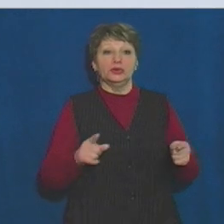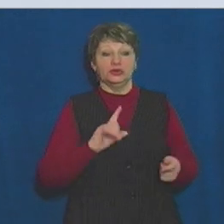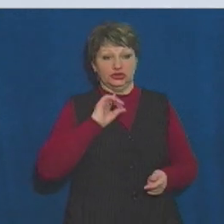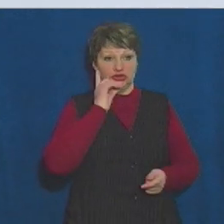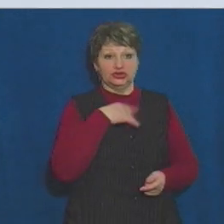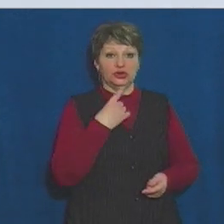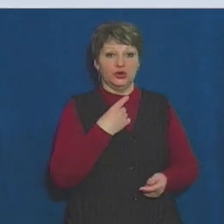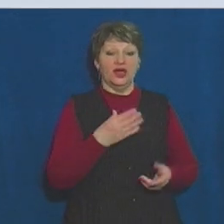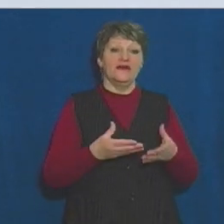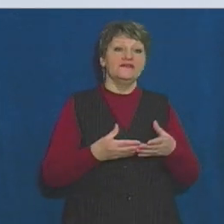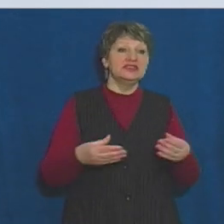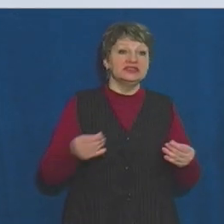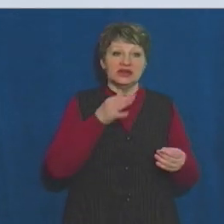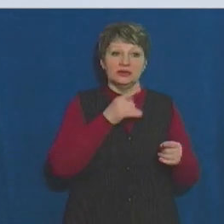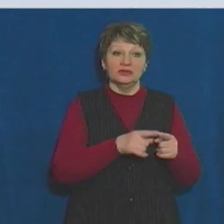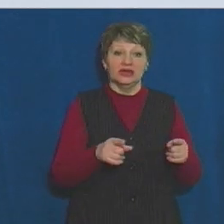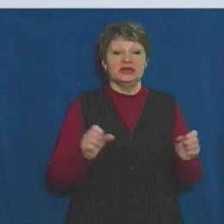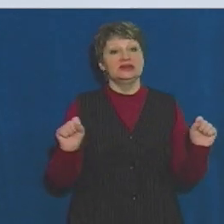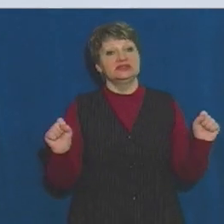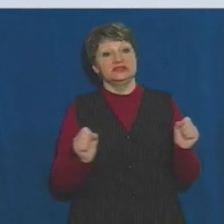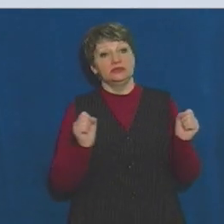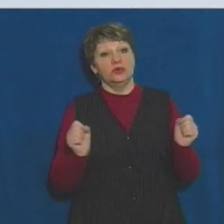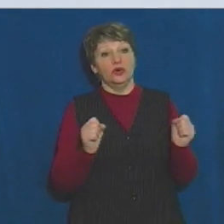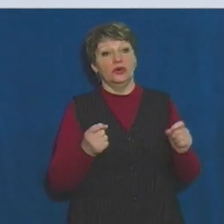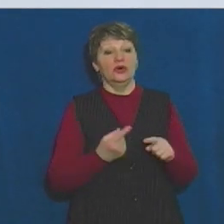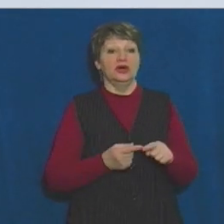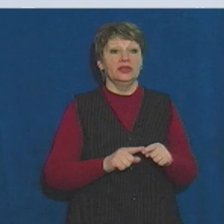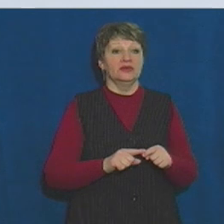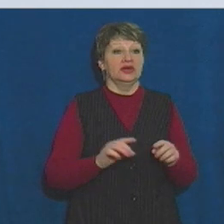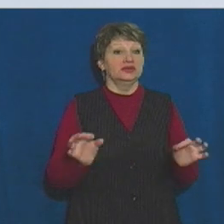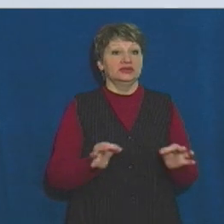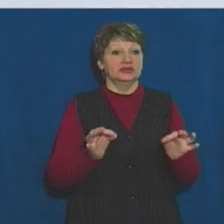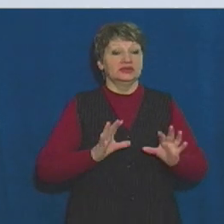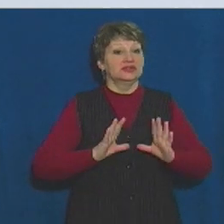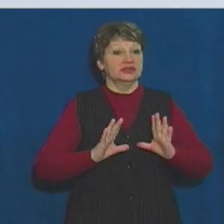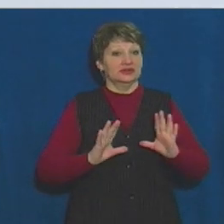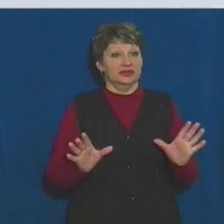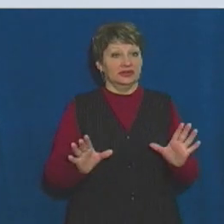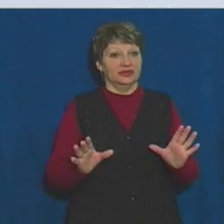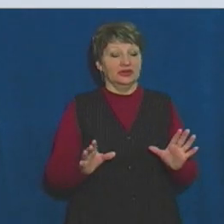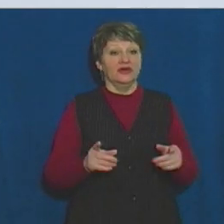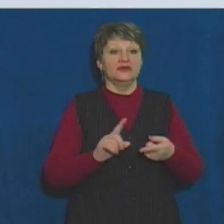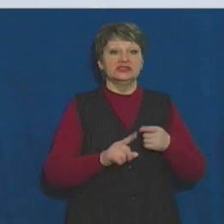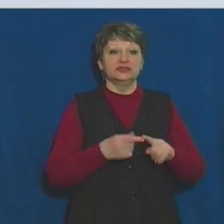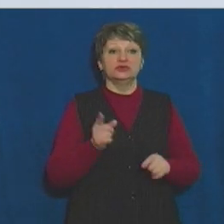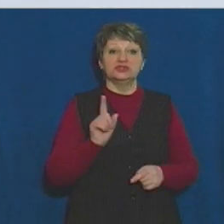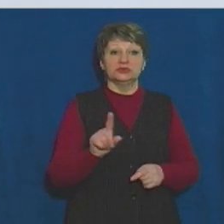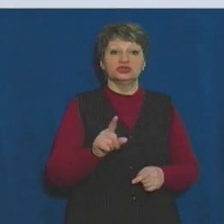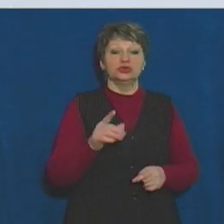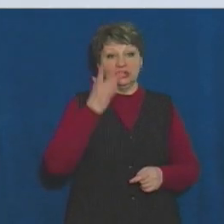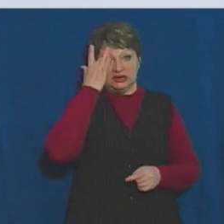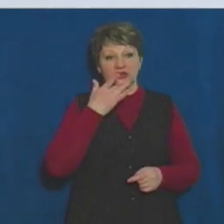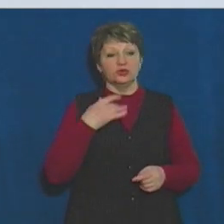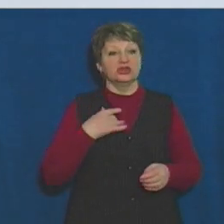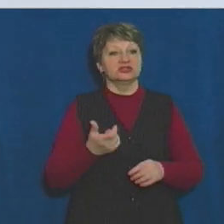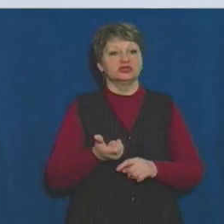Тобто, весняний період, зимою ці процеси не відбуваються. Як я вже говорив, що в зв'язку з тим, що літо у нас дуже посушливе, от на